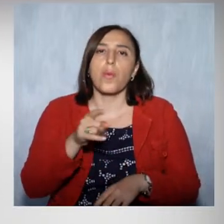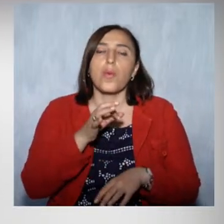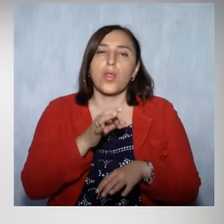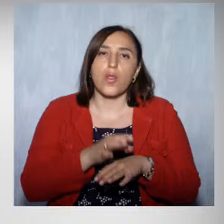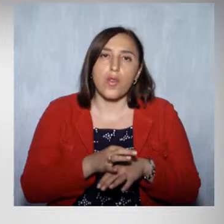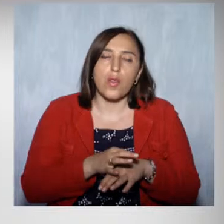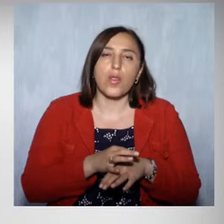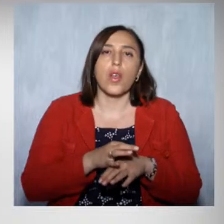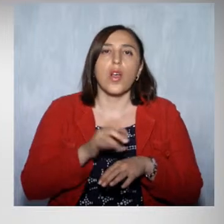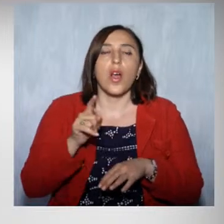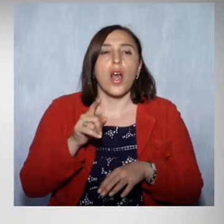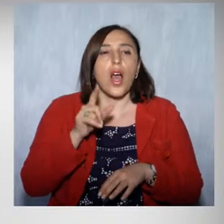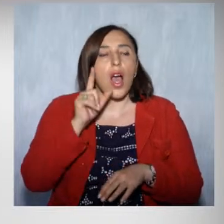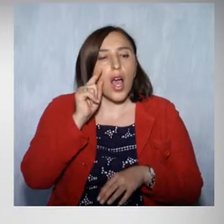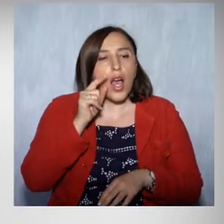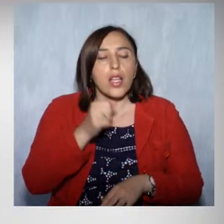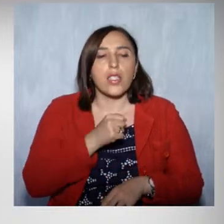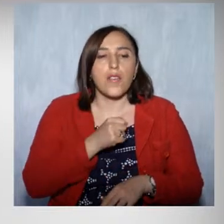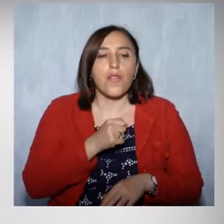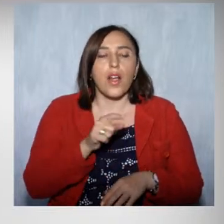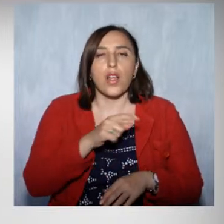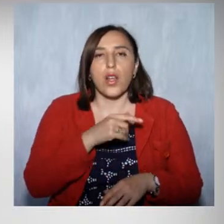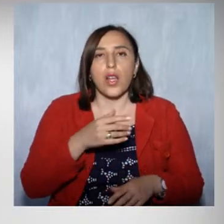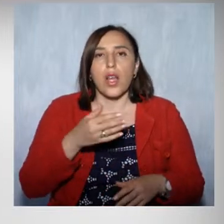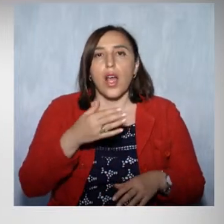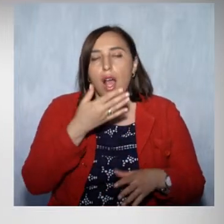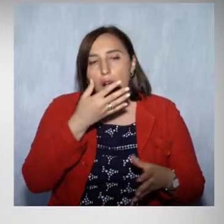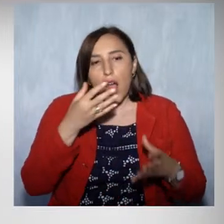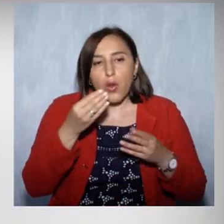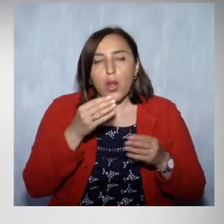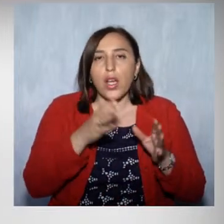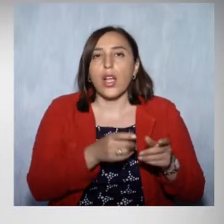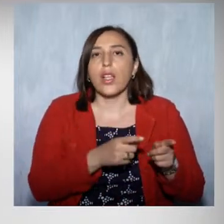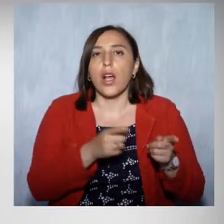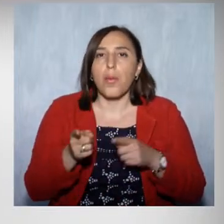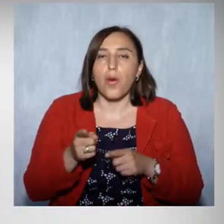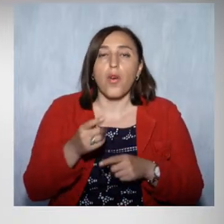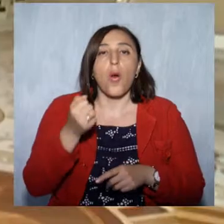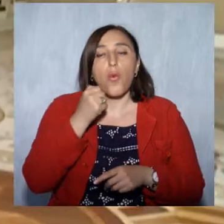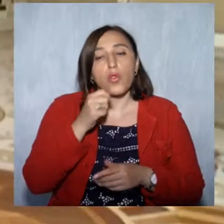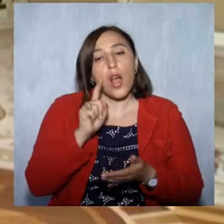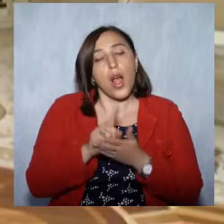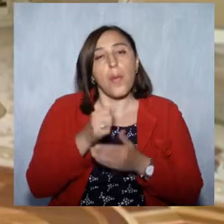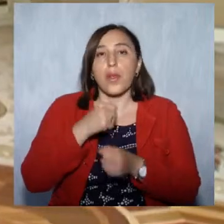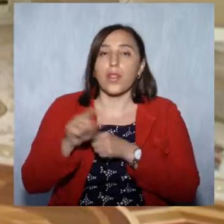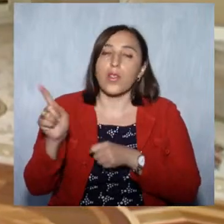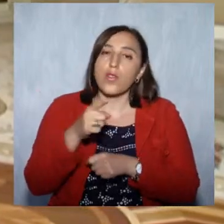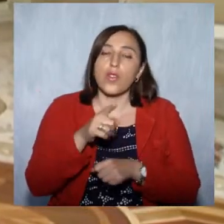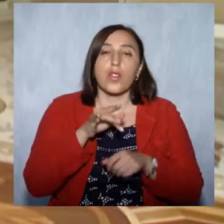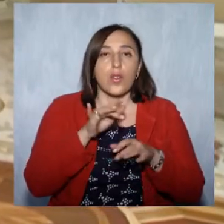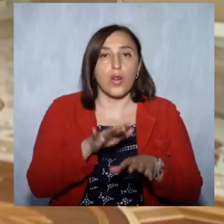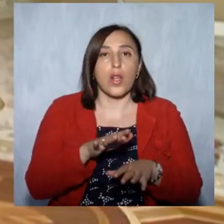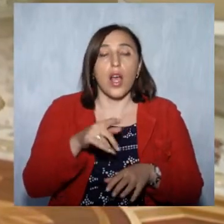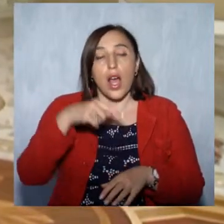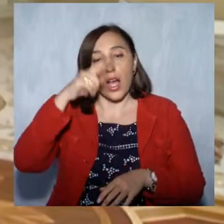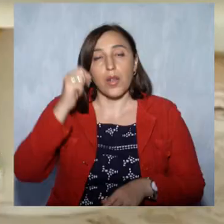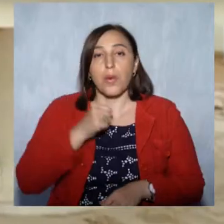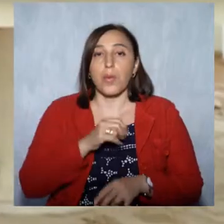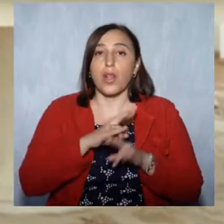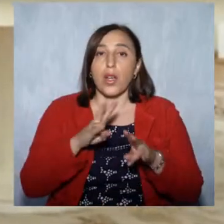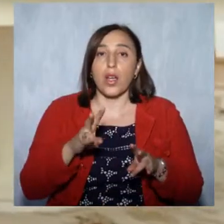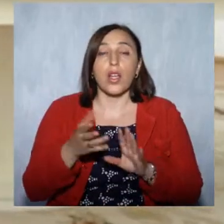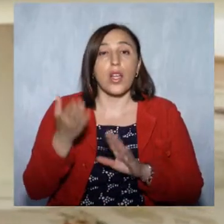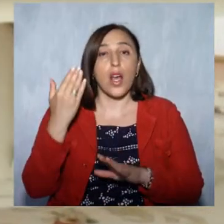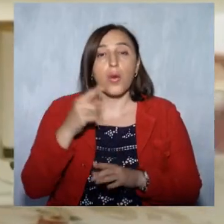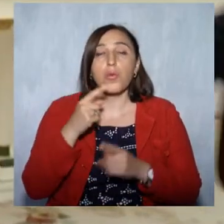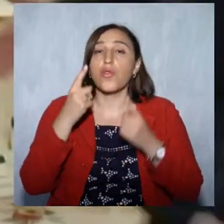ծառայողների անօրինական տեղափոխման մասին և պահանջում, որ Մոսկվան անհապաղ միջոցներ ձեռնարկի։ Ադրբեջանի պաշտպանության նախարարությունը